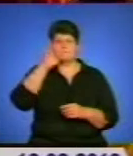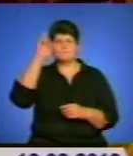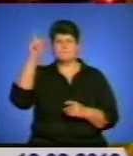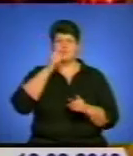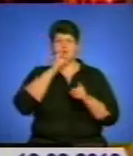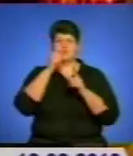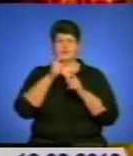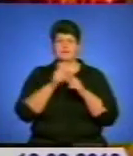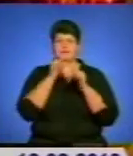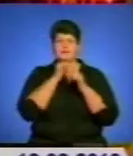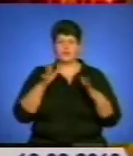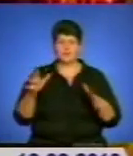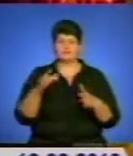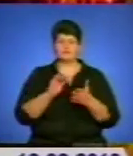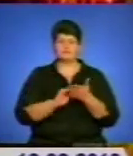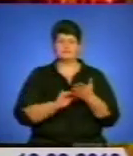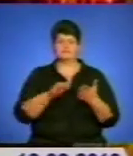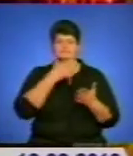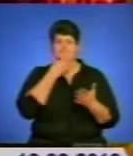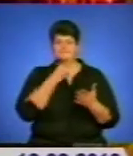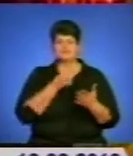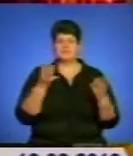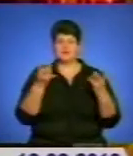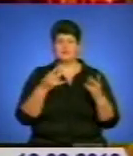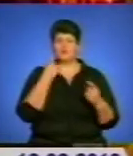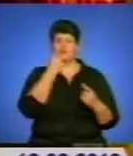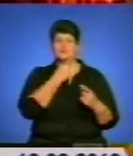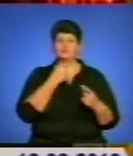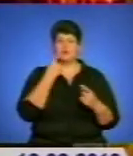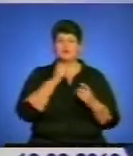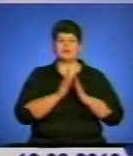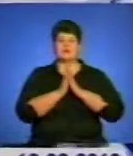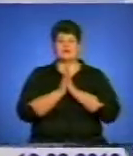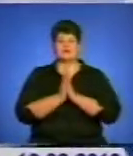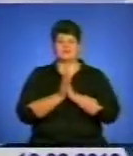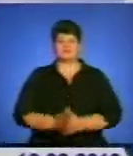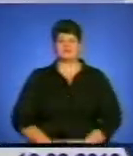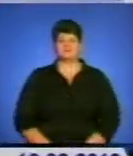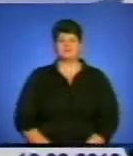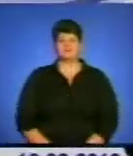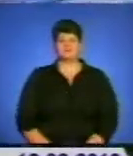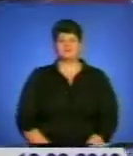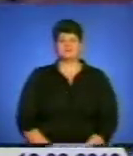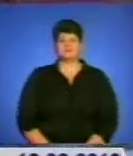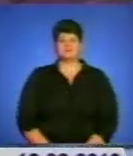можемо писати трактатів, то принаймні своїми устами прославляти Бога у своїх молитвах.